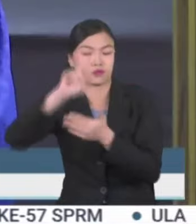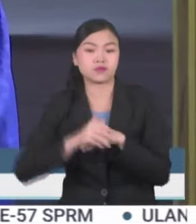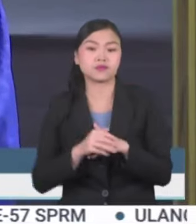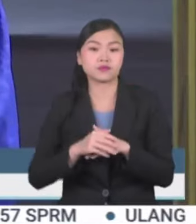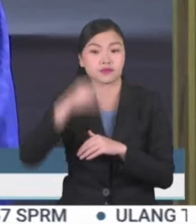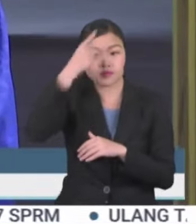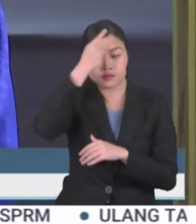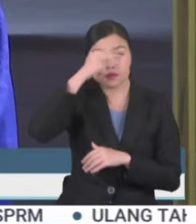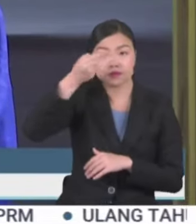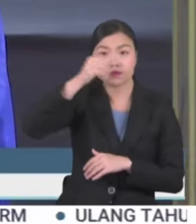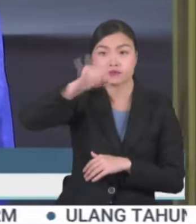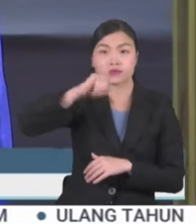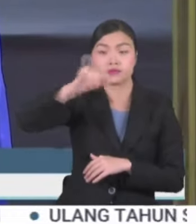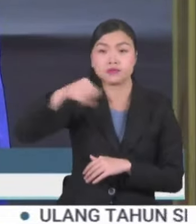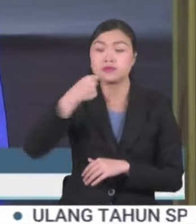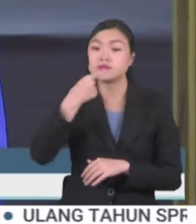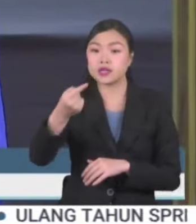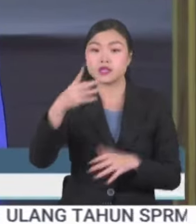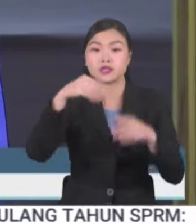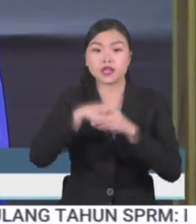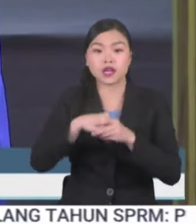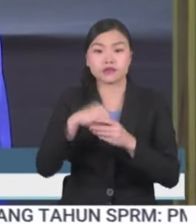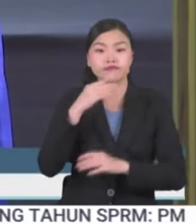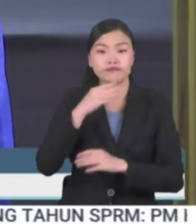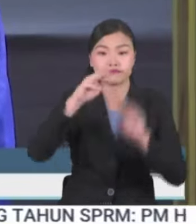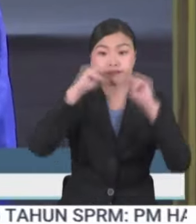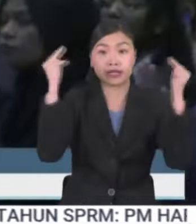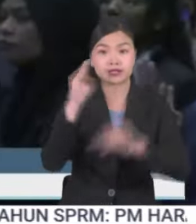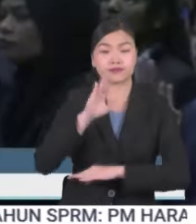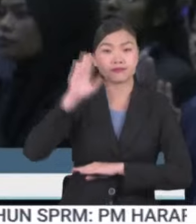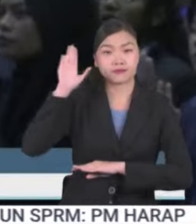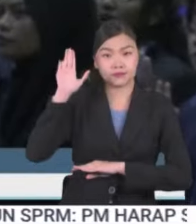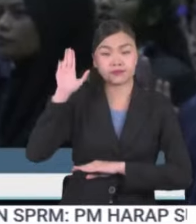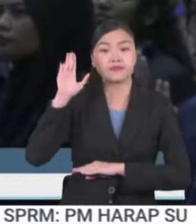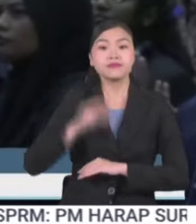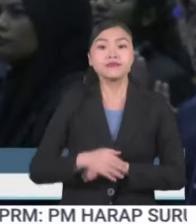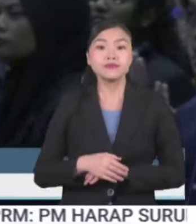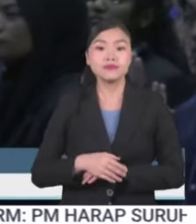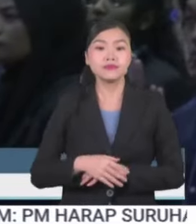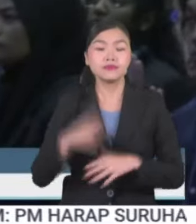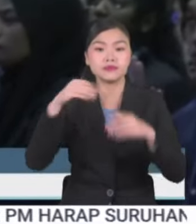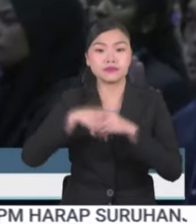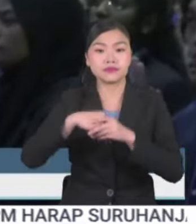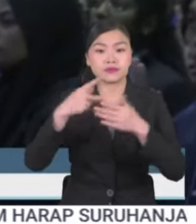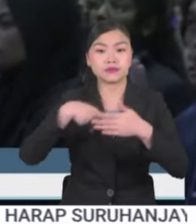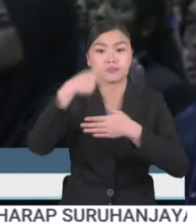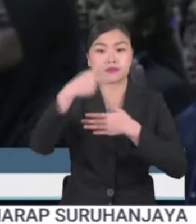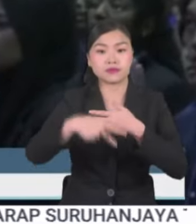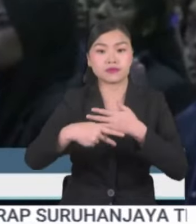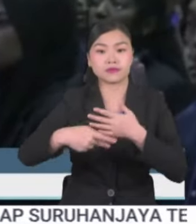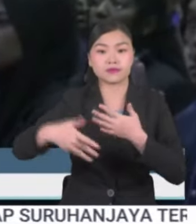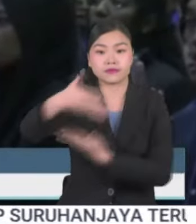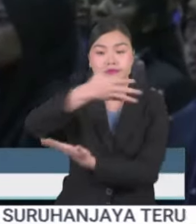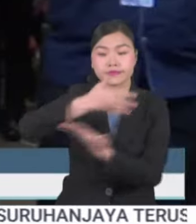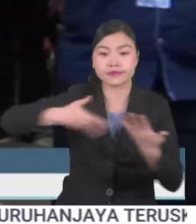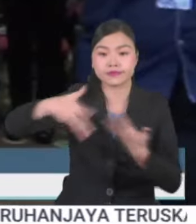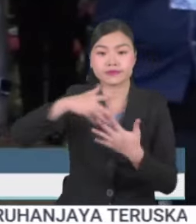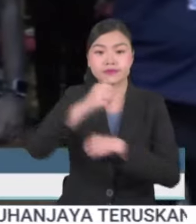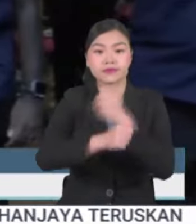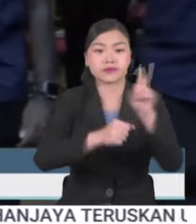demikian ketika berucap dalam Majlis ikrar dan aku janji Sempena Minggu suai mesra sesi 2024-2025